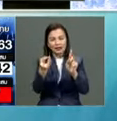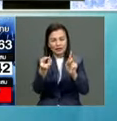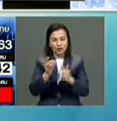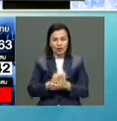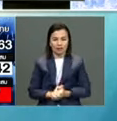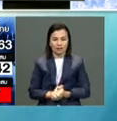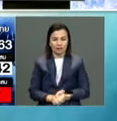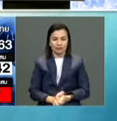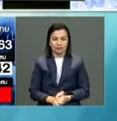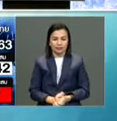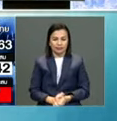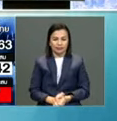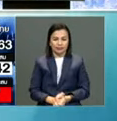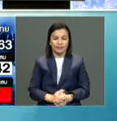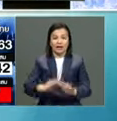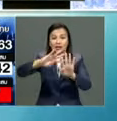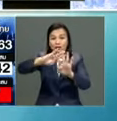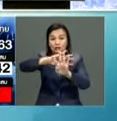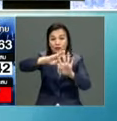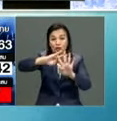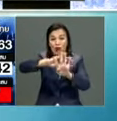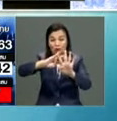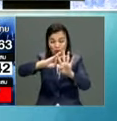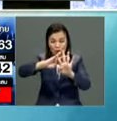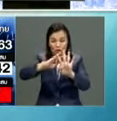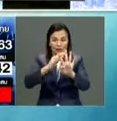และกิจการต่างๆหรือกิจกรรมต่างๆที่ทำได้ทำความเข้าใจกับเราเป็นอย่างดีครับแต่จะมีความแตกต่างกันเล็กน้อยนะครับส่วนQR Code